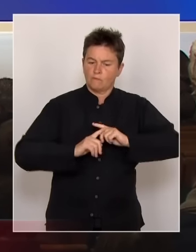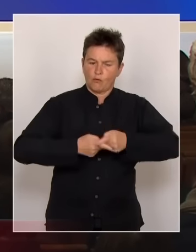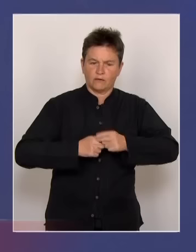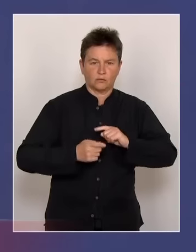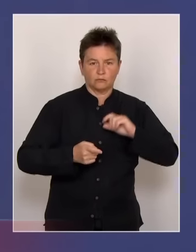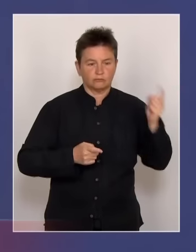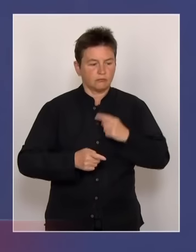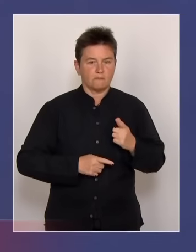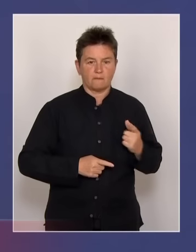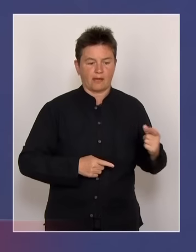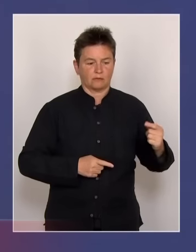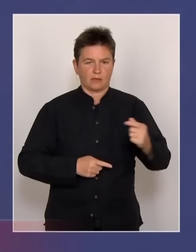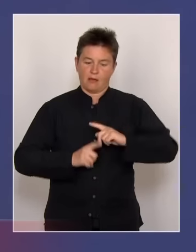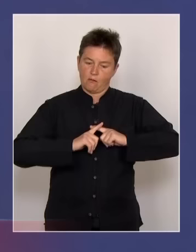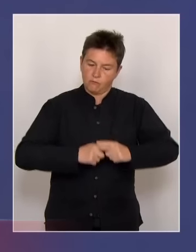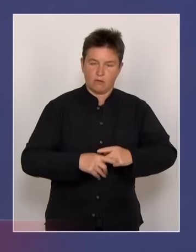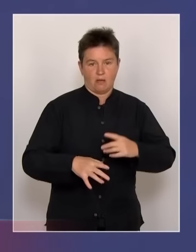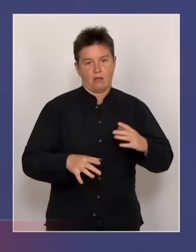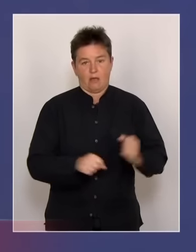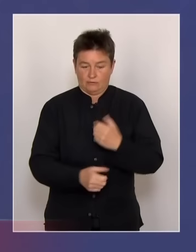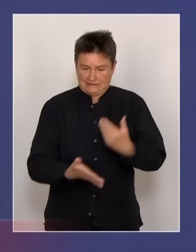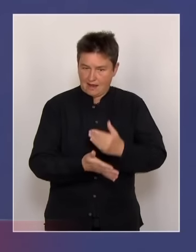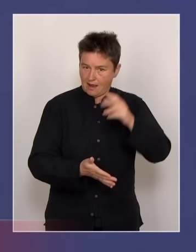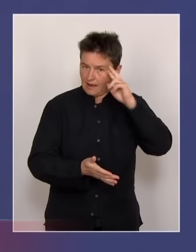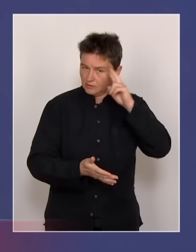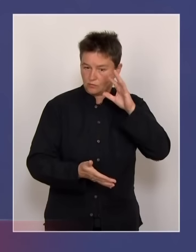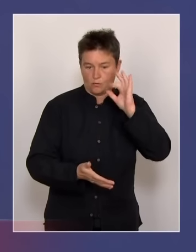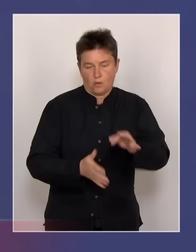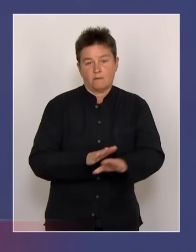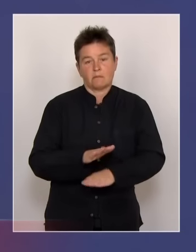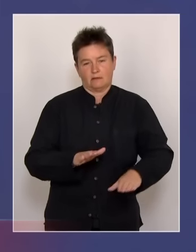nos partenaires du bien fondé ces dernières années est essentiel.